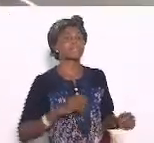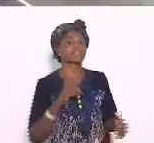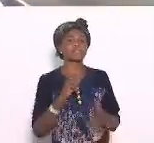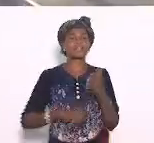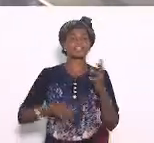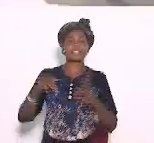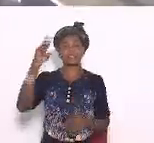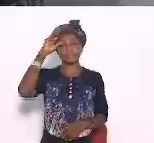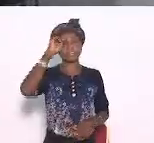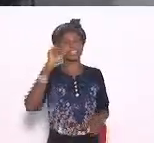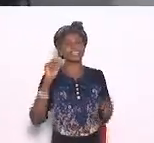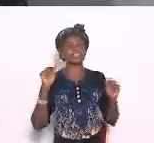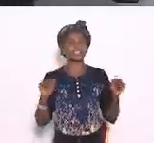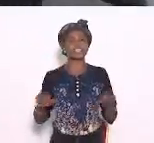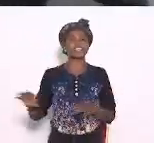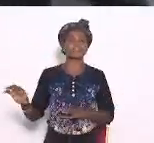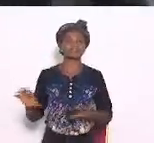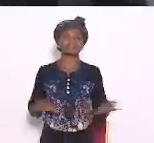AMEN